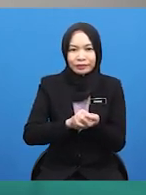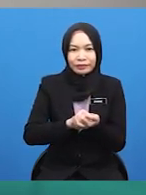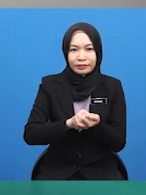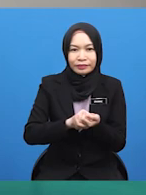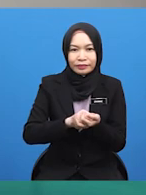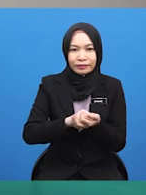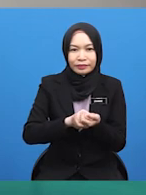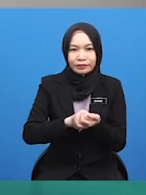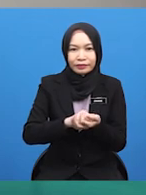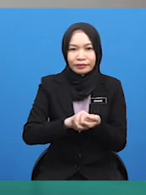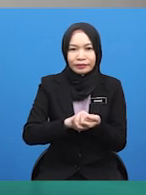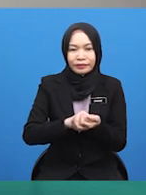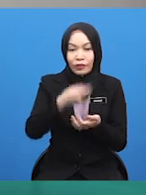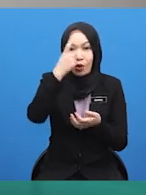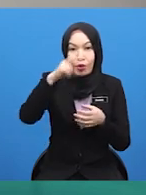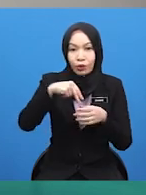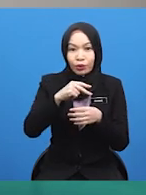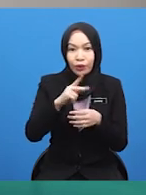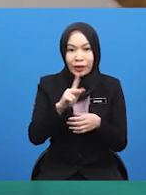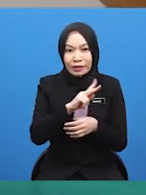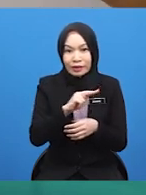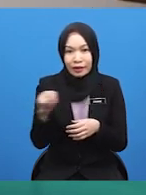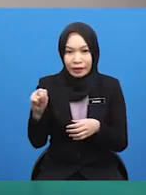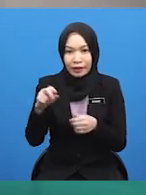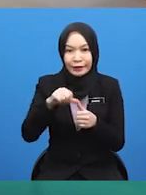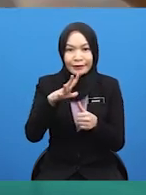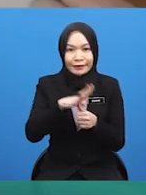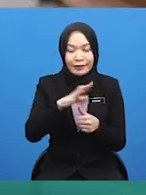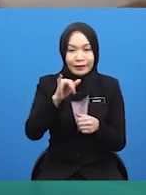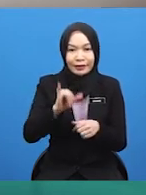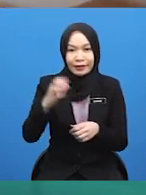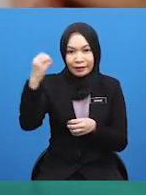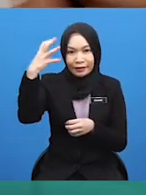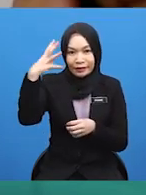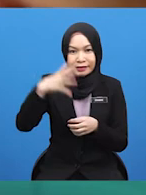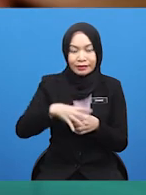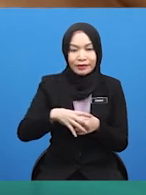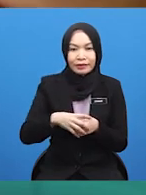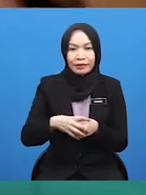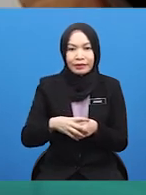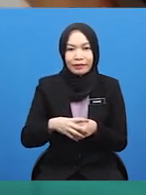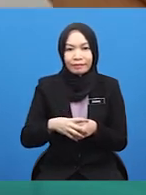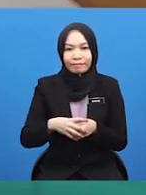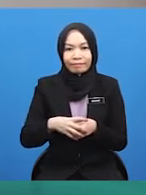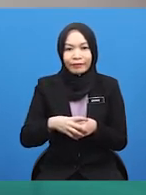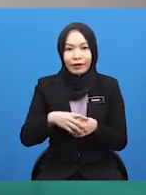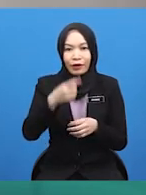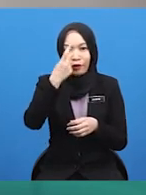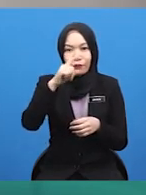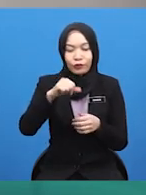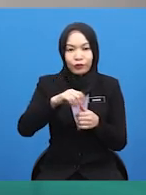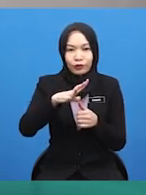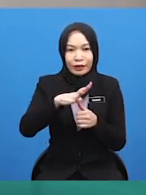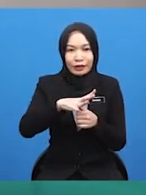yang diwarnakan untuk menghasilkan ton yang lebih cerah. Teknik ini dapat menghasilkan jalinan